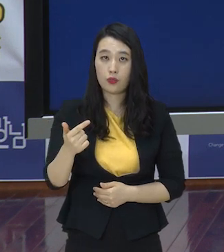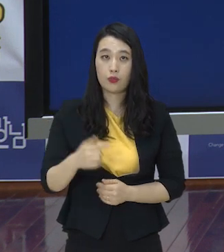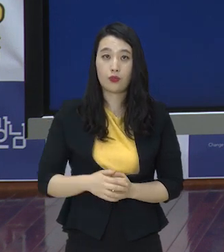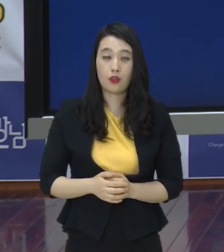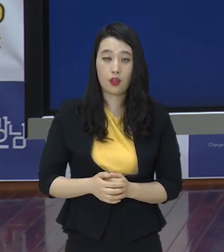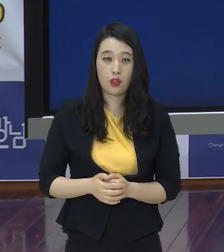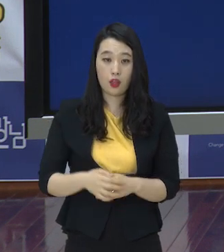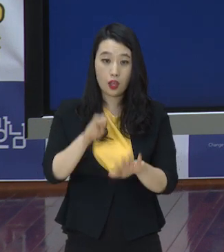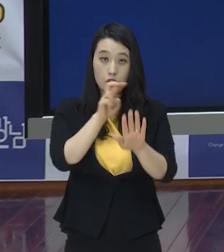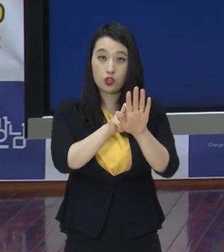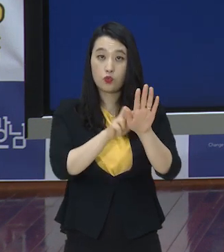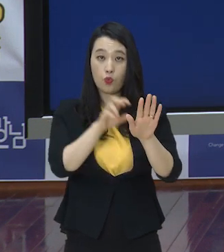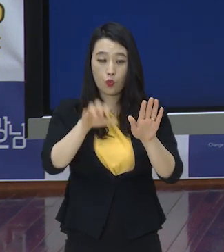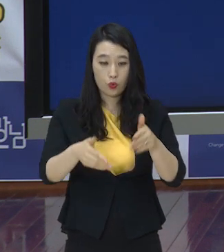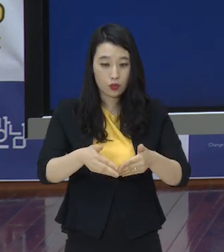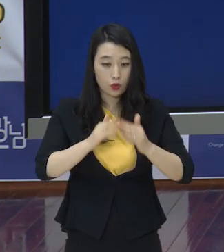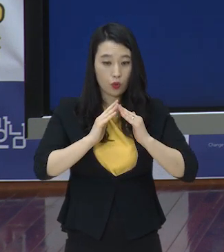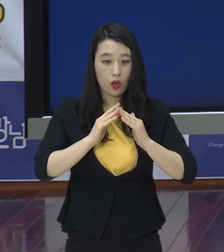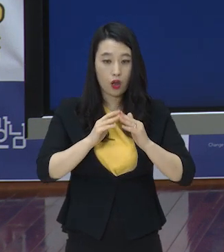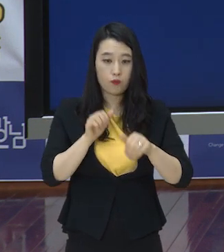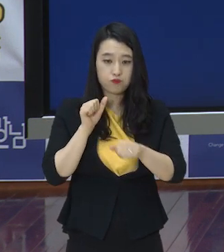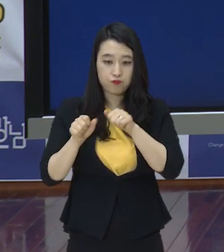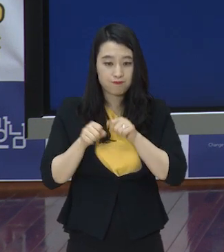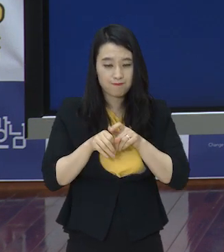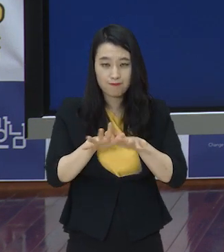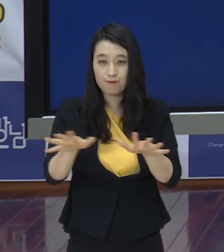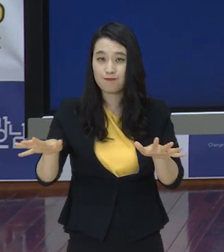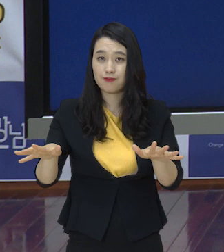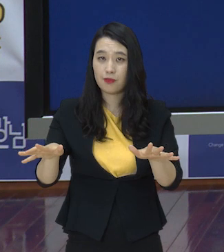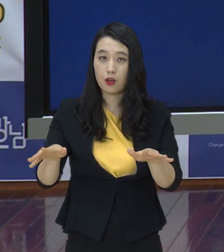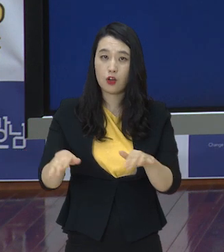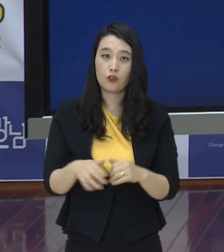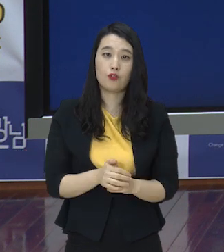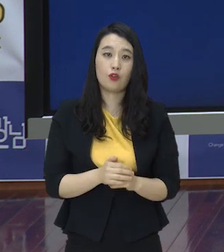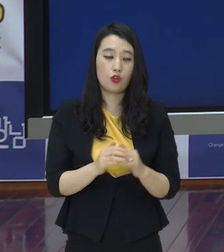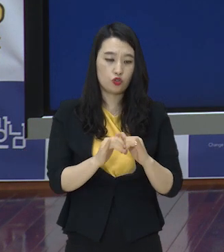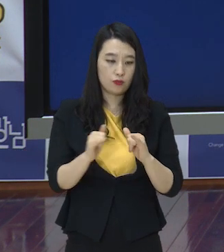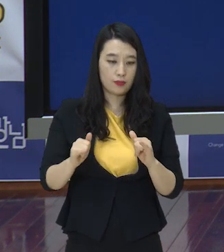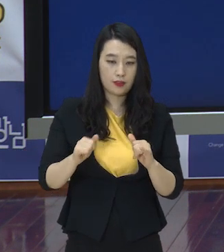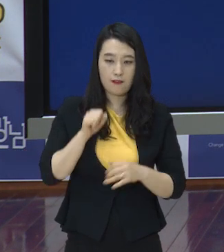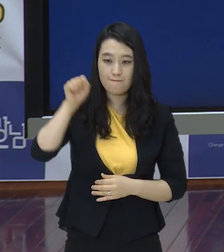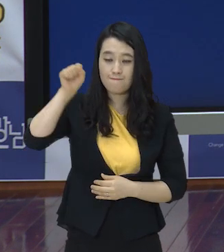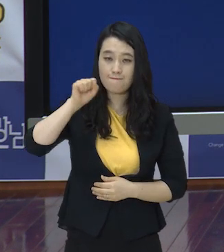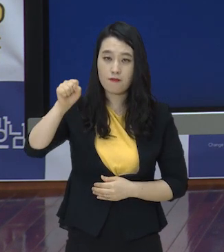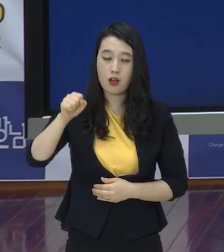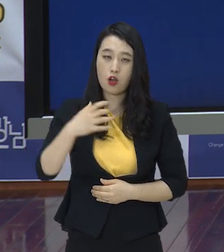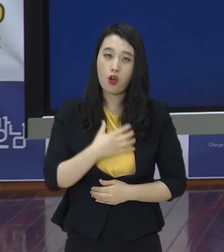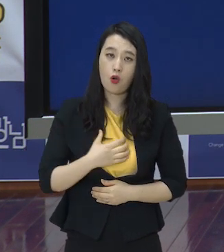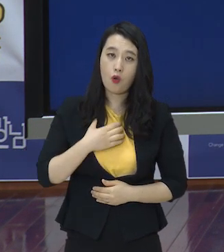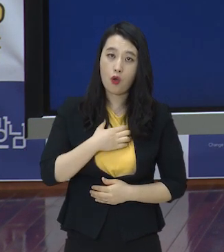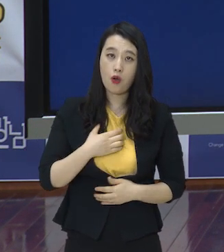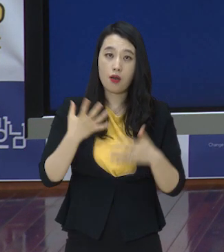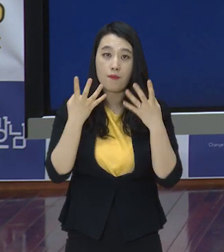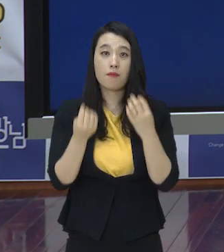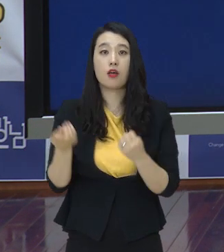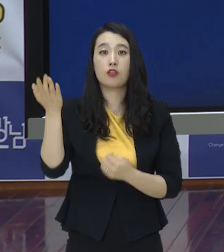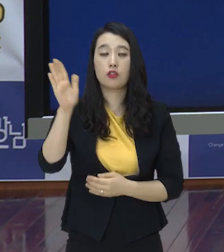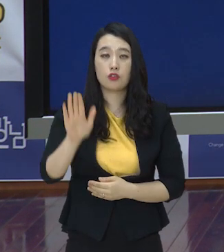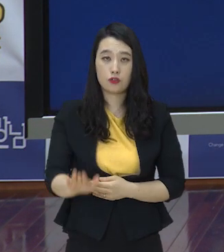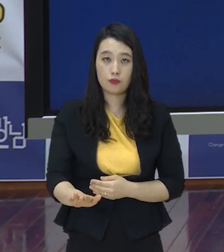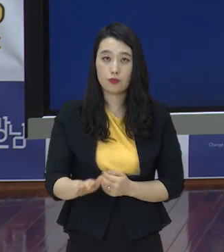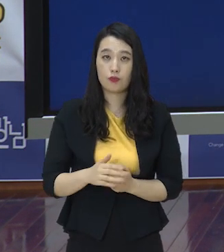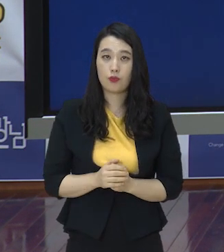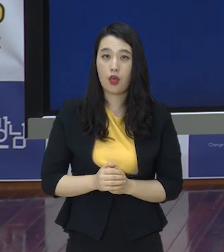선별진료소가 설치된다는 소문이 퍼져 인근 주민들의 반대와 우려가 많았습니다만은